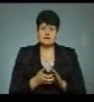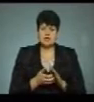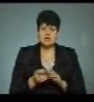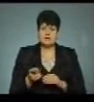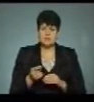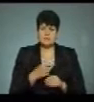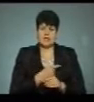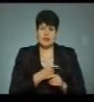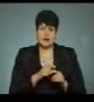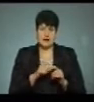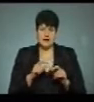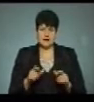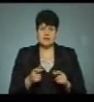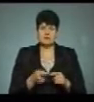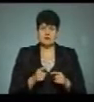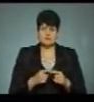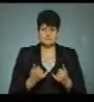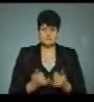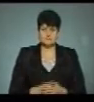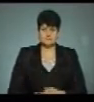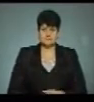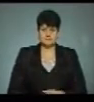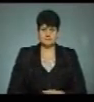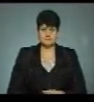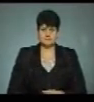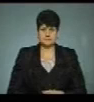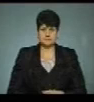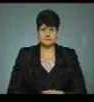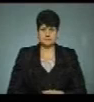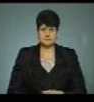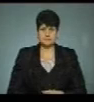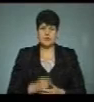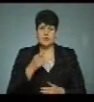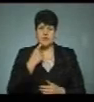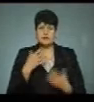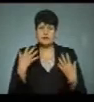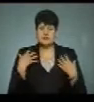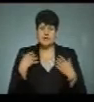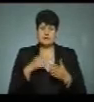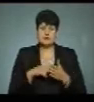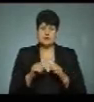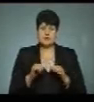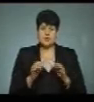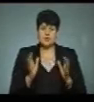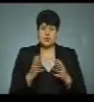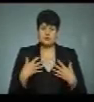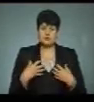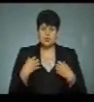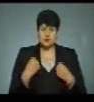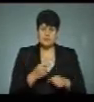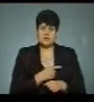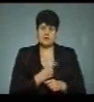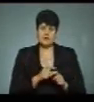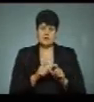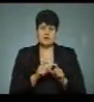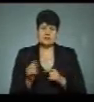тернопільських лікарнях? Про це у сюжеті Богдана Сарабун. За словами начальника міського відділу охорони здоров'я та медичного